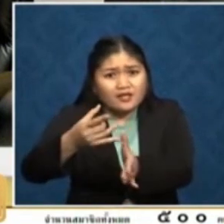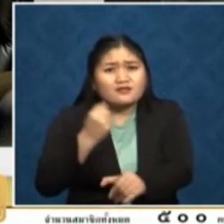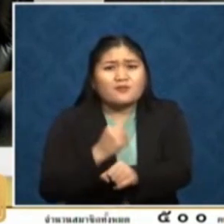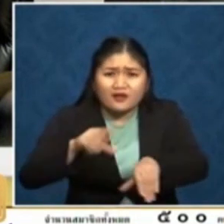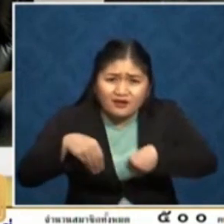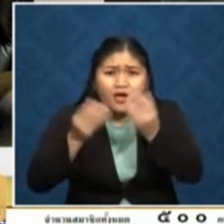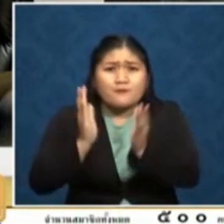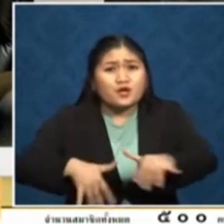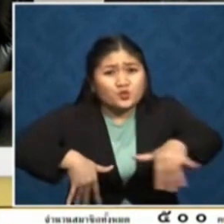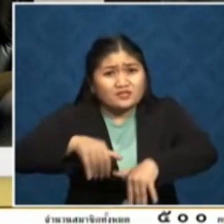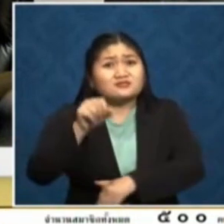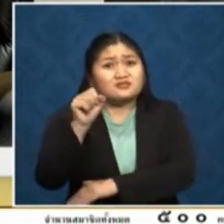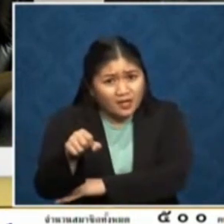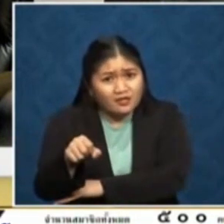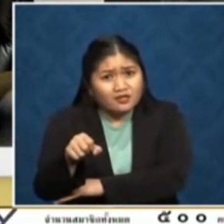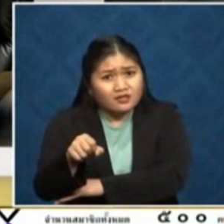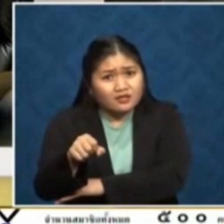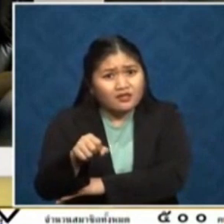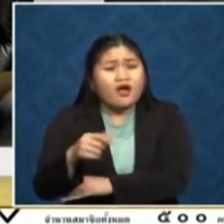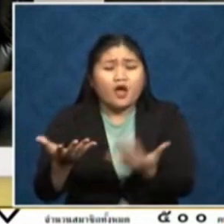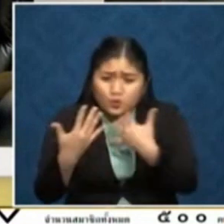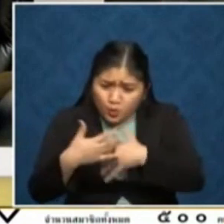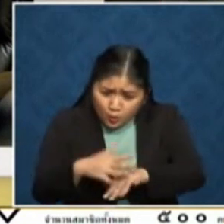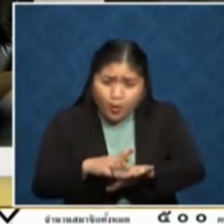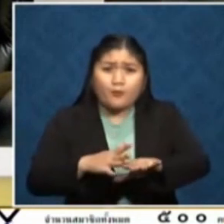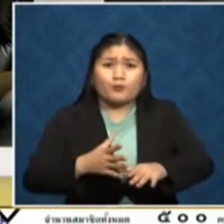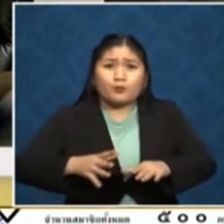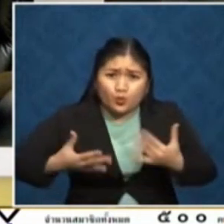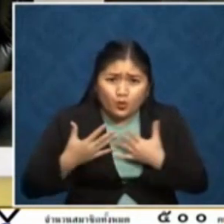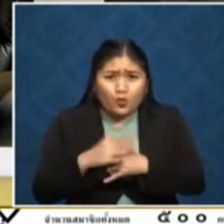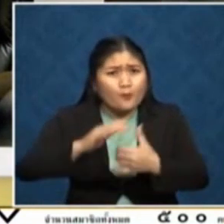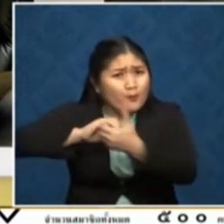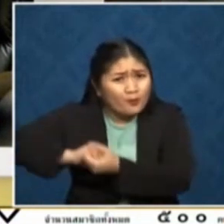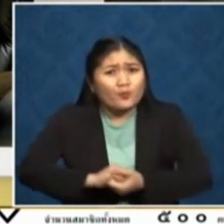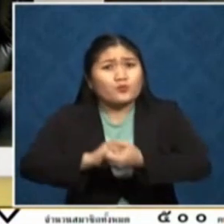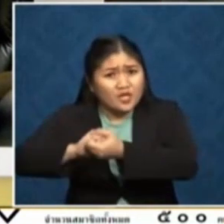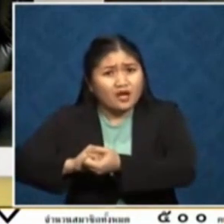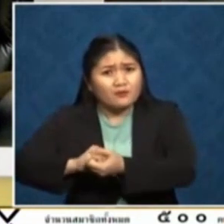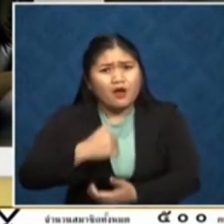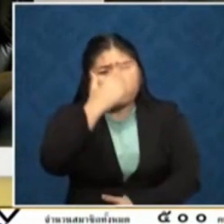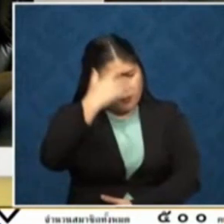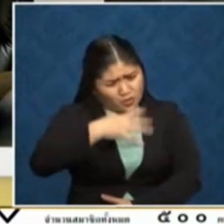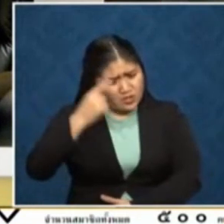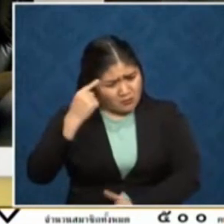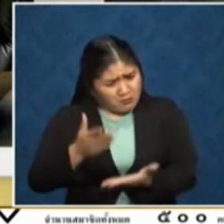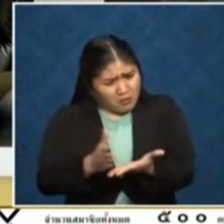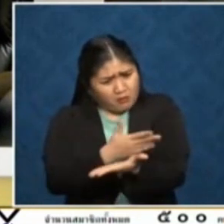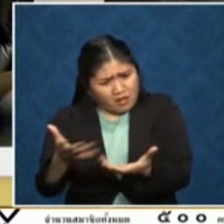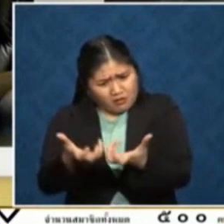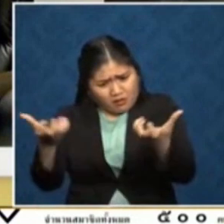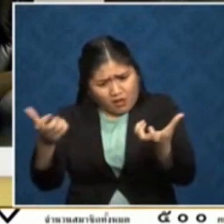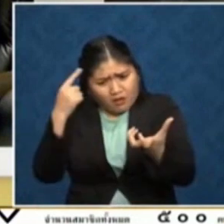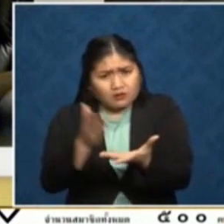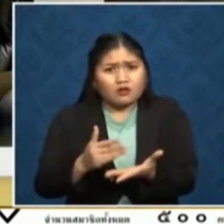ไม่ใช่เรื่องยากเลยนะครับสมาชิกผู้มีเกียรติในสภาเราเข้ามาเพื่ออะไรเพื่อทำงานให้ประชาชนใช่ไหม